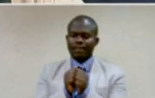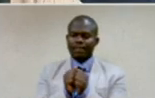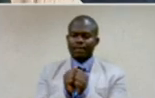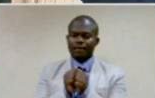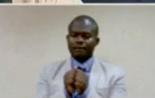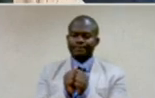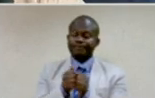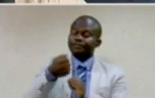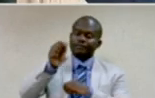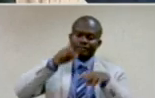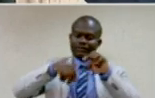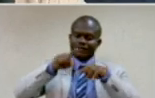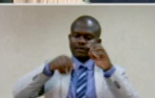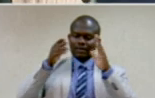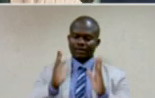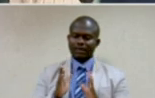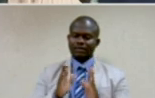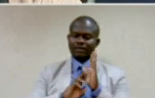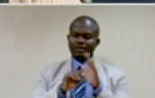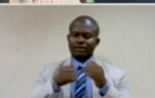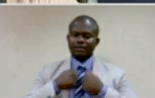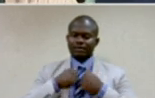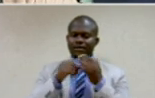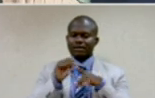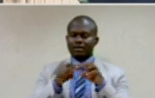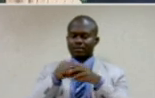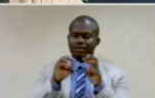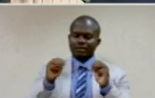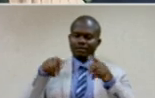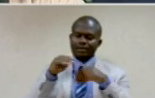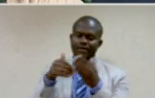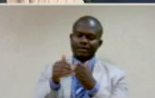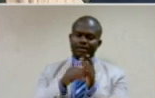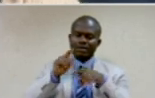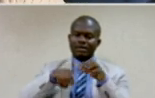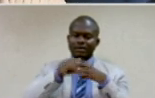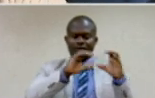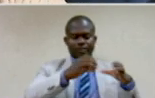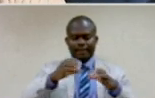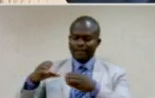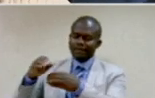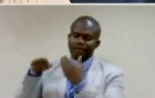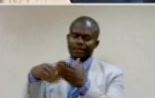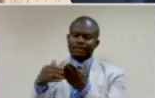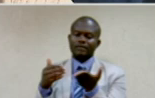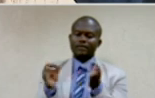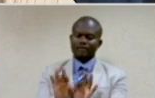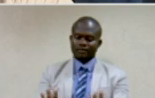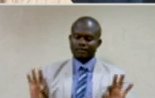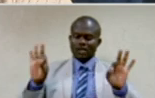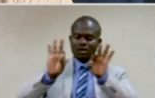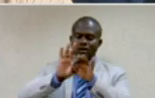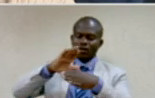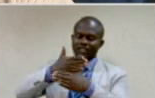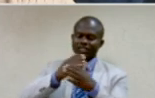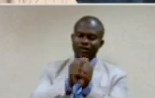nibo politicians bahagarariye abanyarwanda batandukanye muri parliament ndetse muri political parties bafite. Ni byiza ko